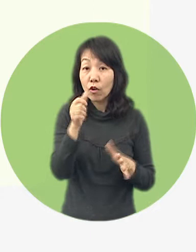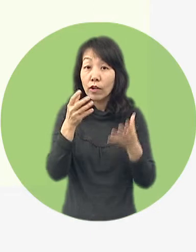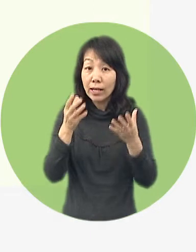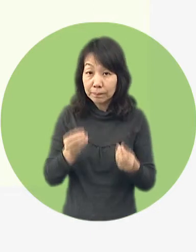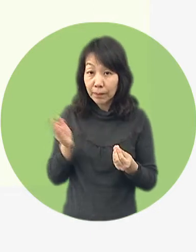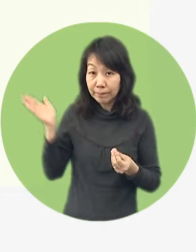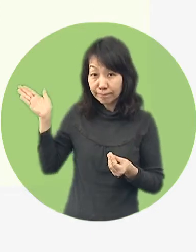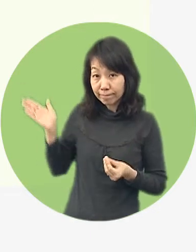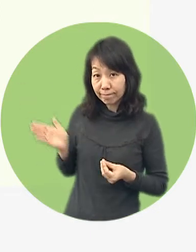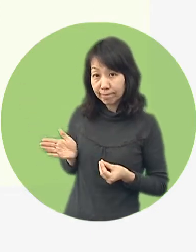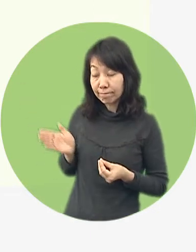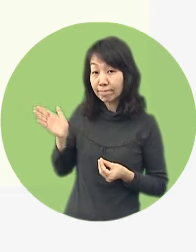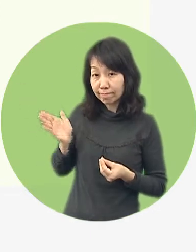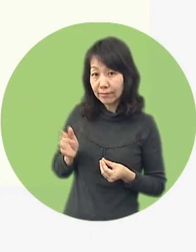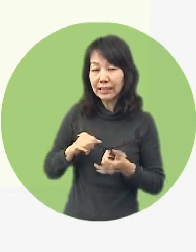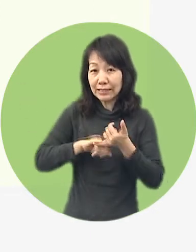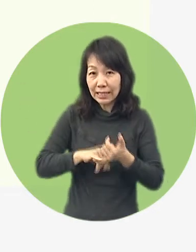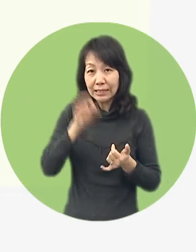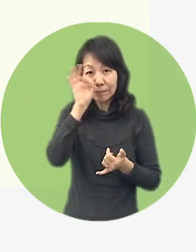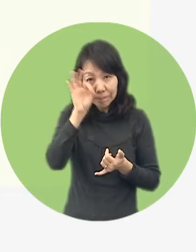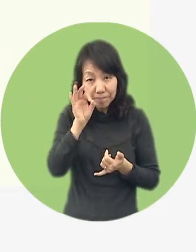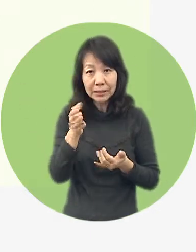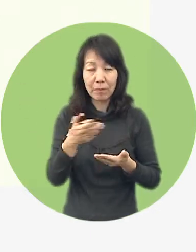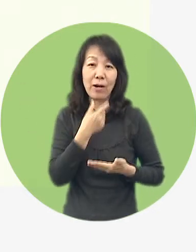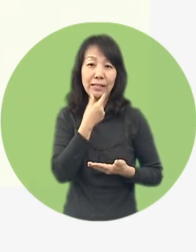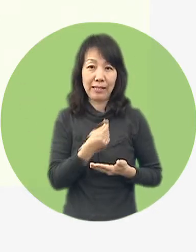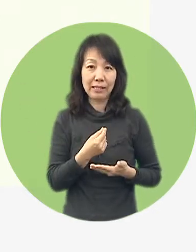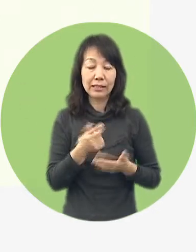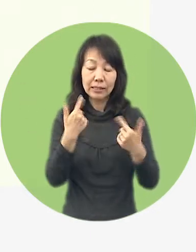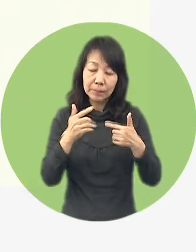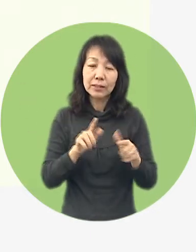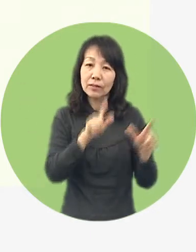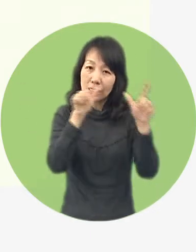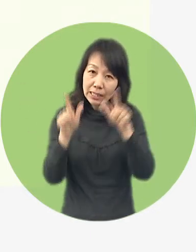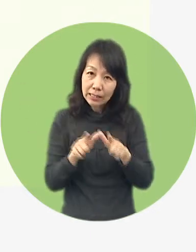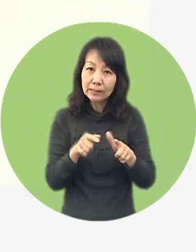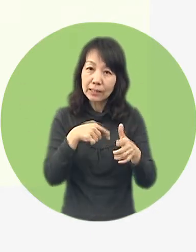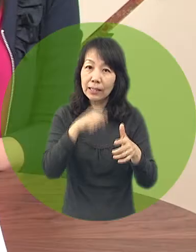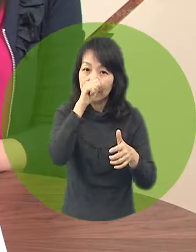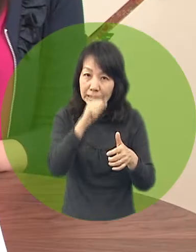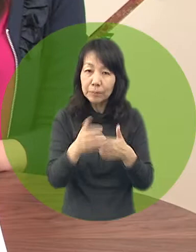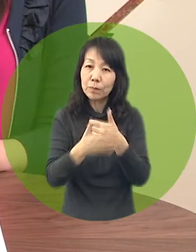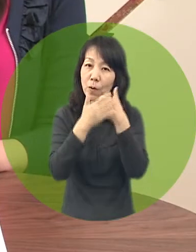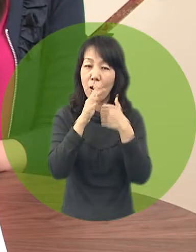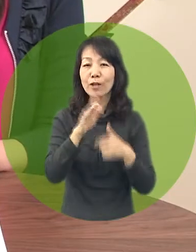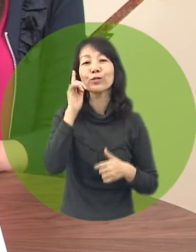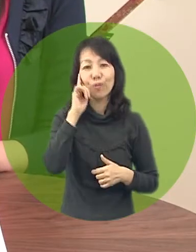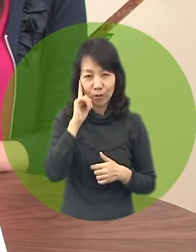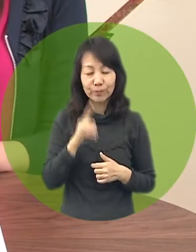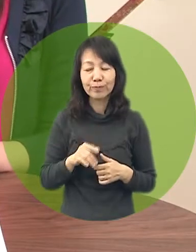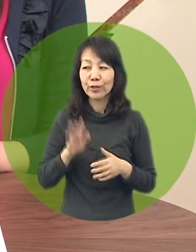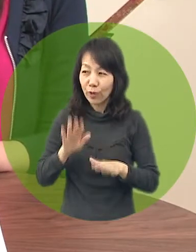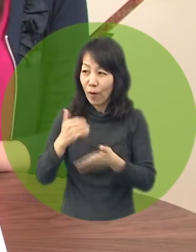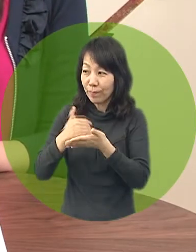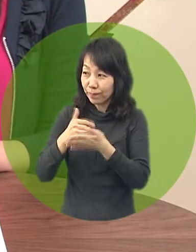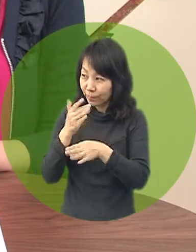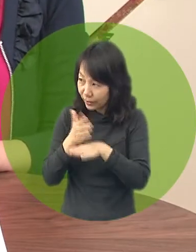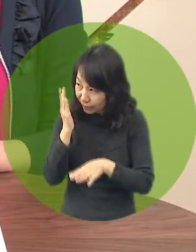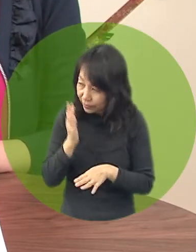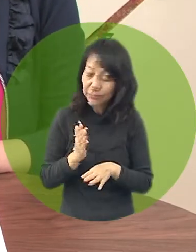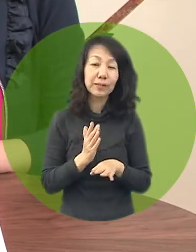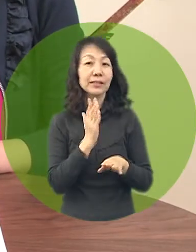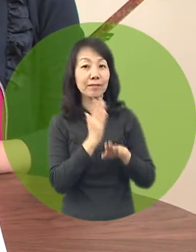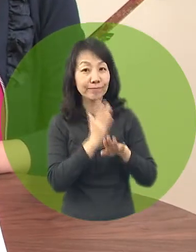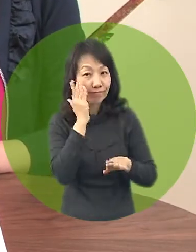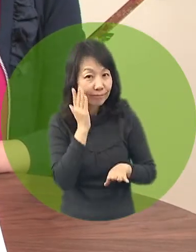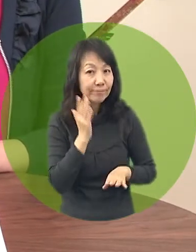した各媒体をぜひご覧いただき、日々の生活にお役立てください。渡嘉敷さん、今日はありがとうございました。